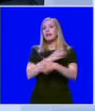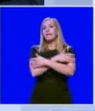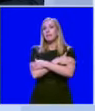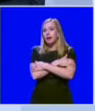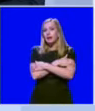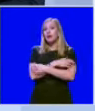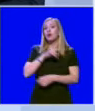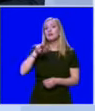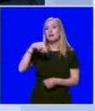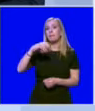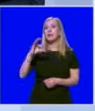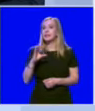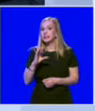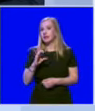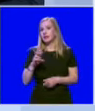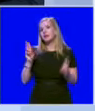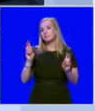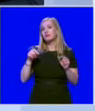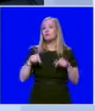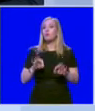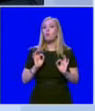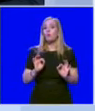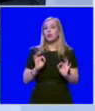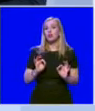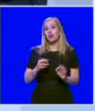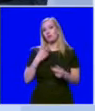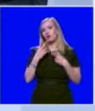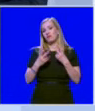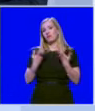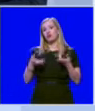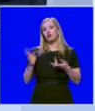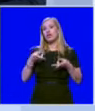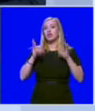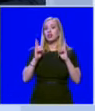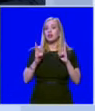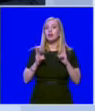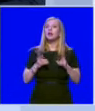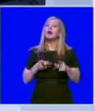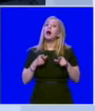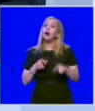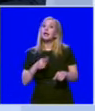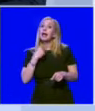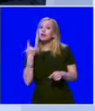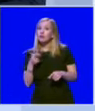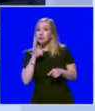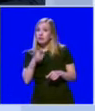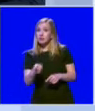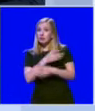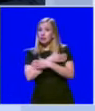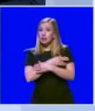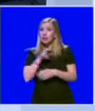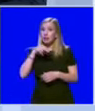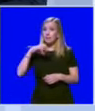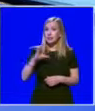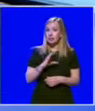с ДПС в момента, че можем да се досетим какво може да бъде решението. Ама вие не рискувате ли вие да се прегърнете с ДПС, ако направите на